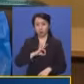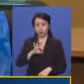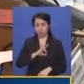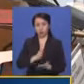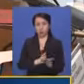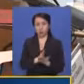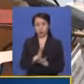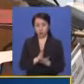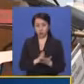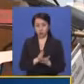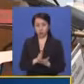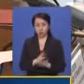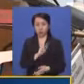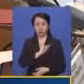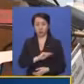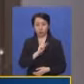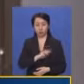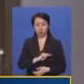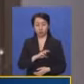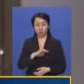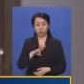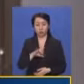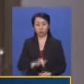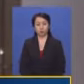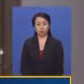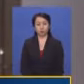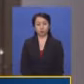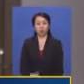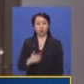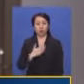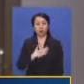боевые заслуги и самоотверженный труд в тылу. Мне в то время было,